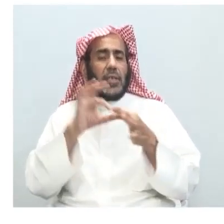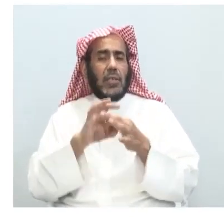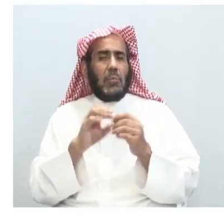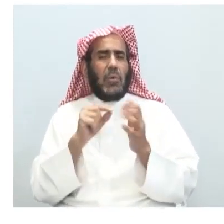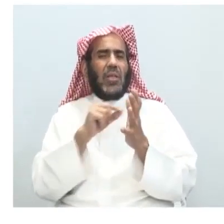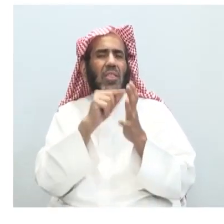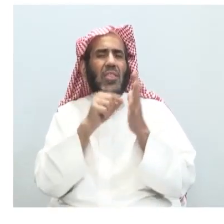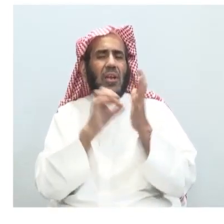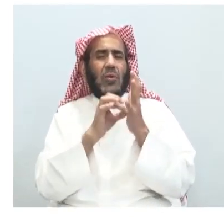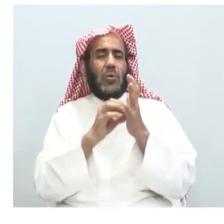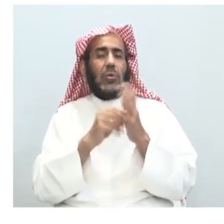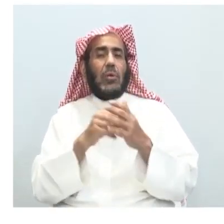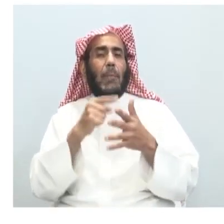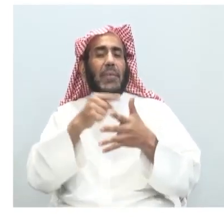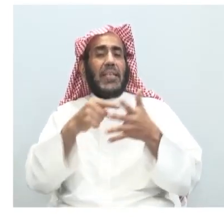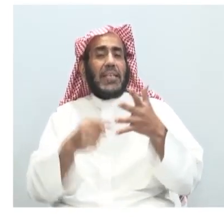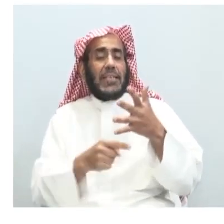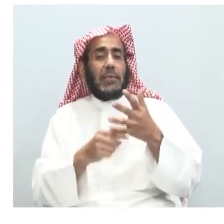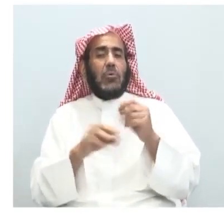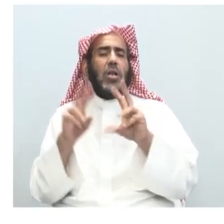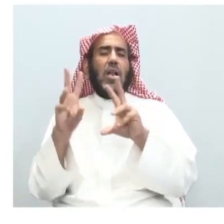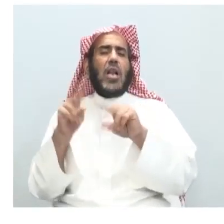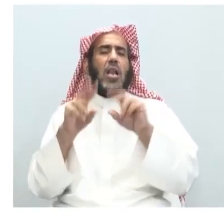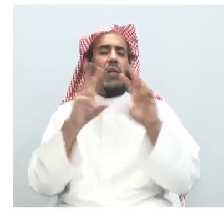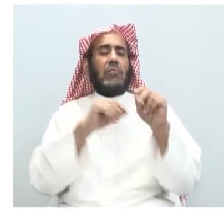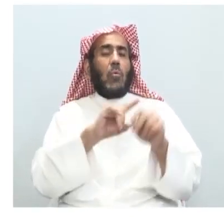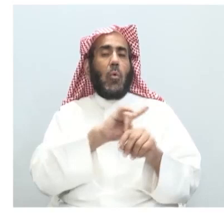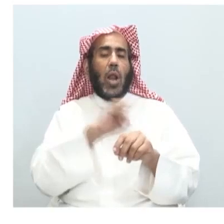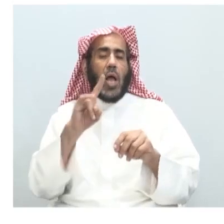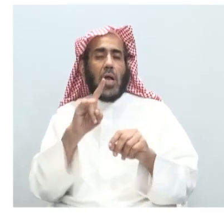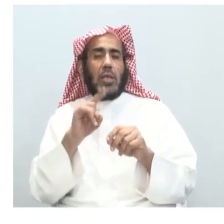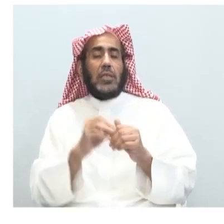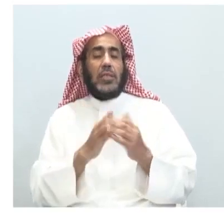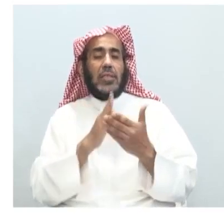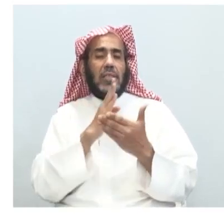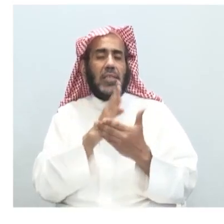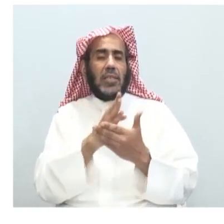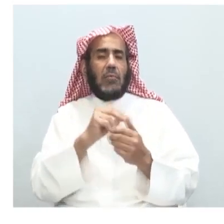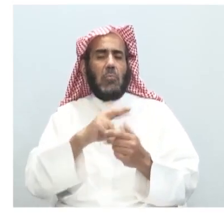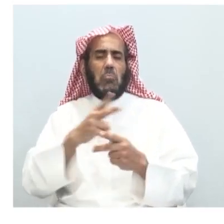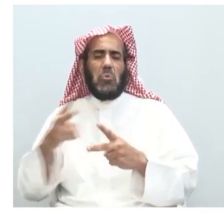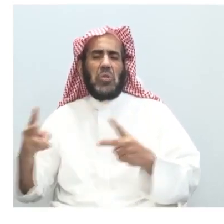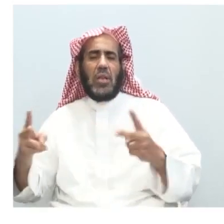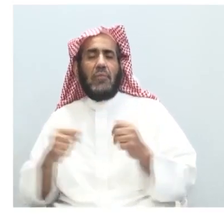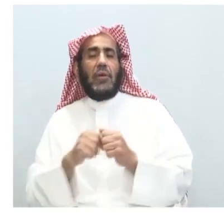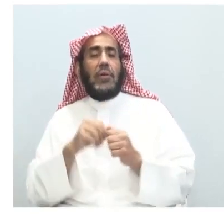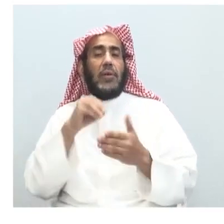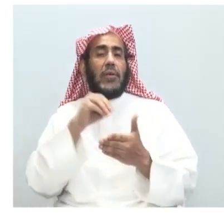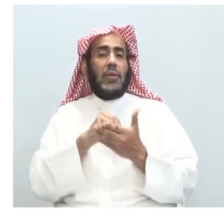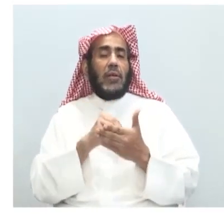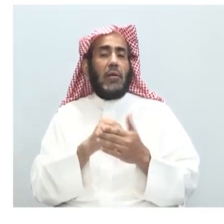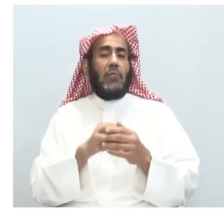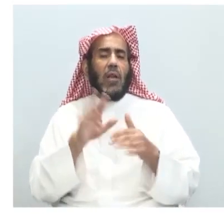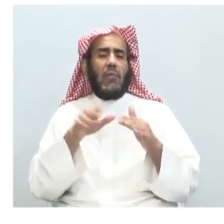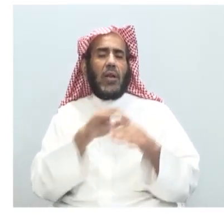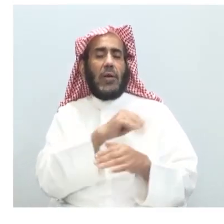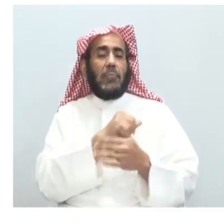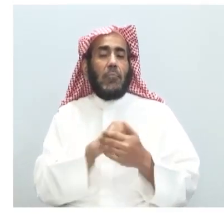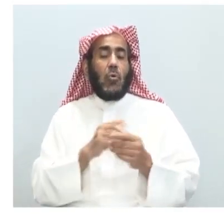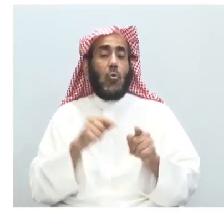ذراتها بالترتيب نفسه ولكن تتجه في اتجاهات مختلفه في الفراغ